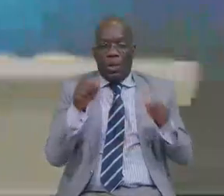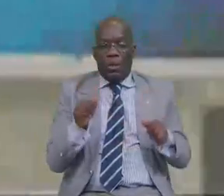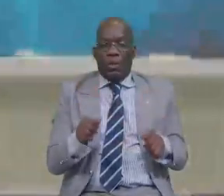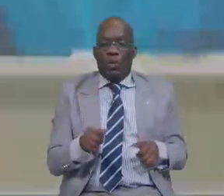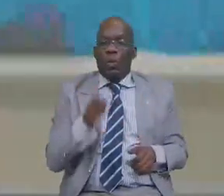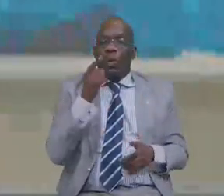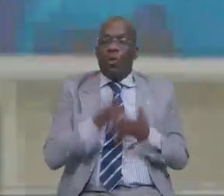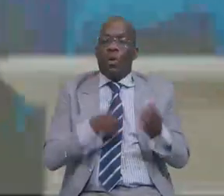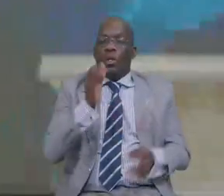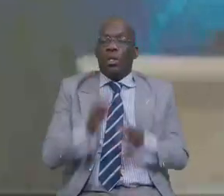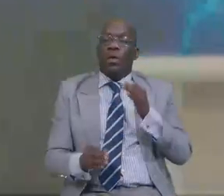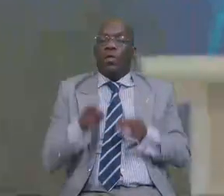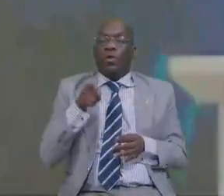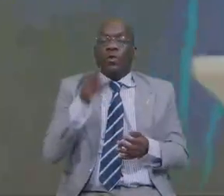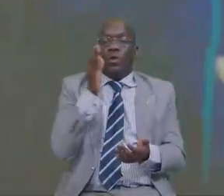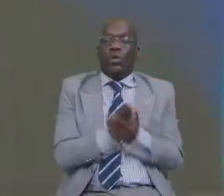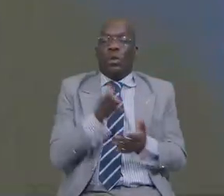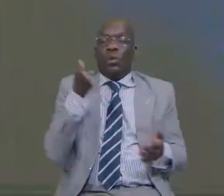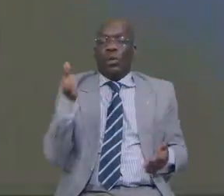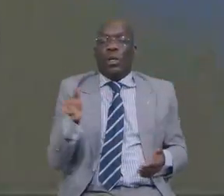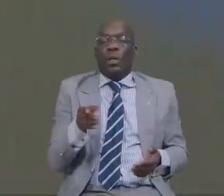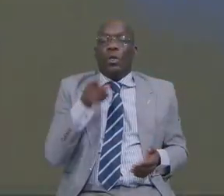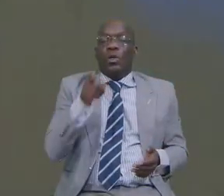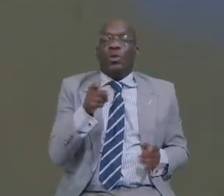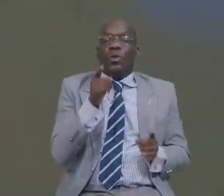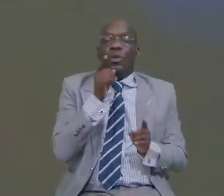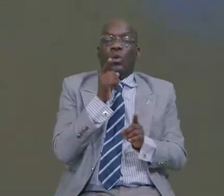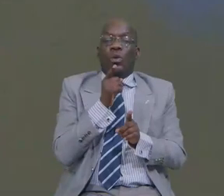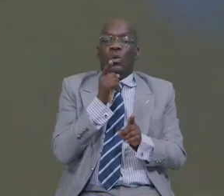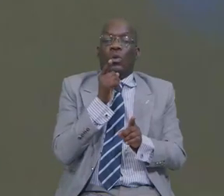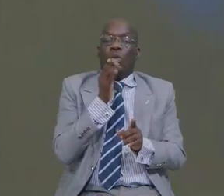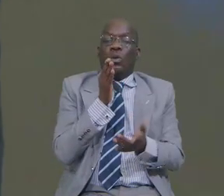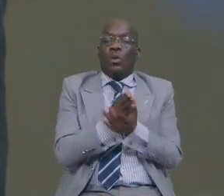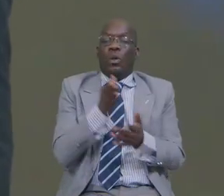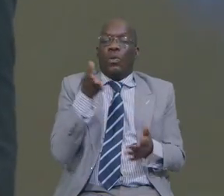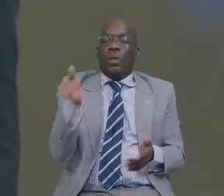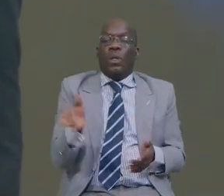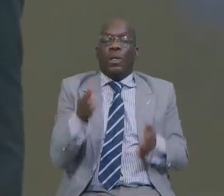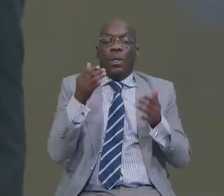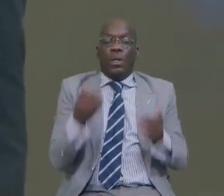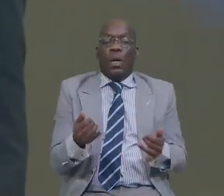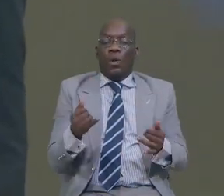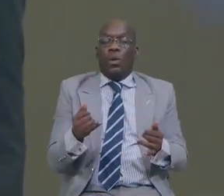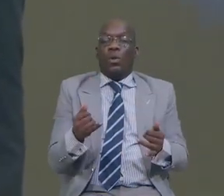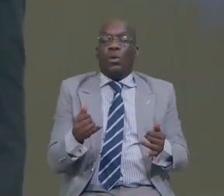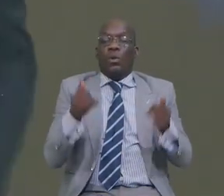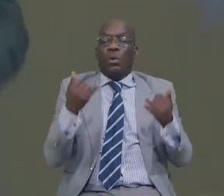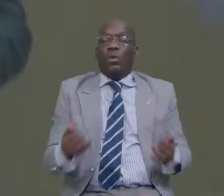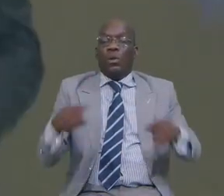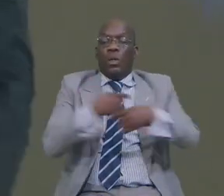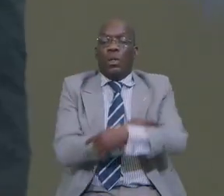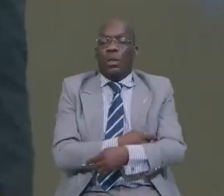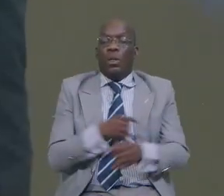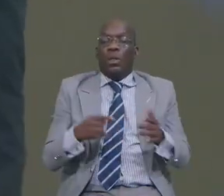Si vous arrêtez là et vous nourrissez votre homme intérieur aujourd'hui, en ce jour présent, ce